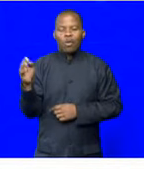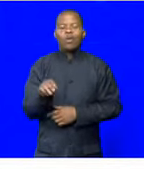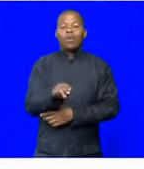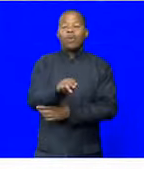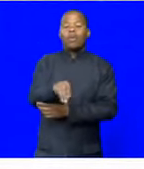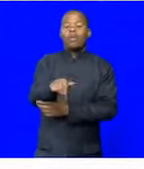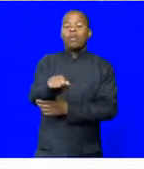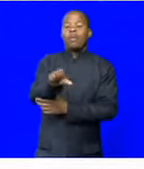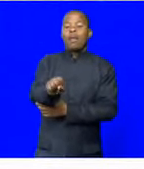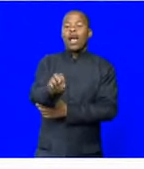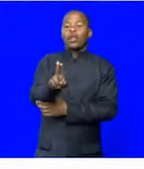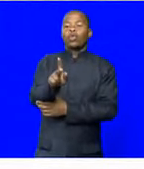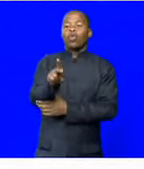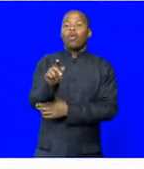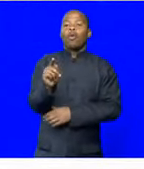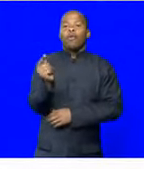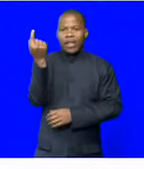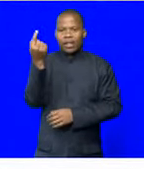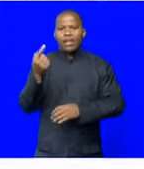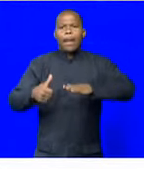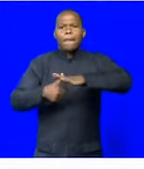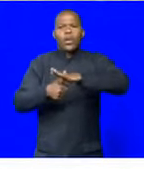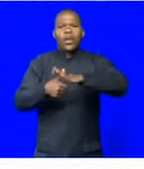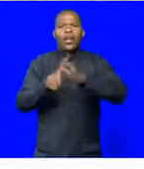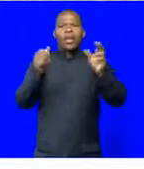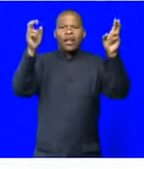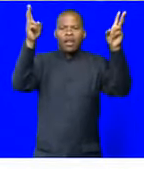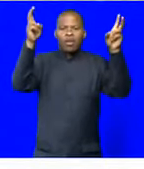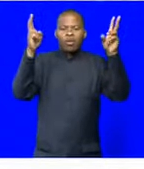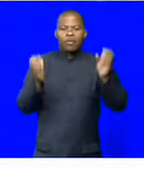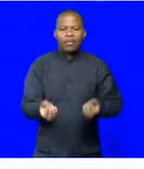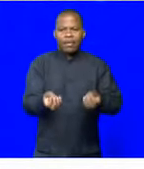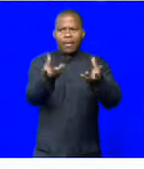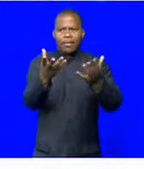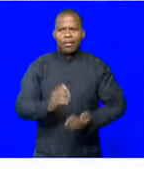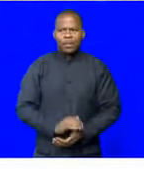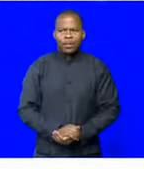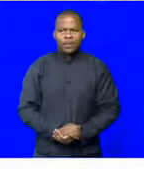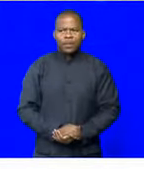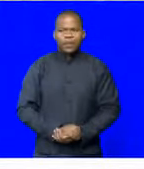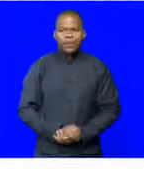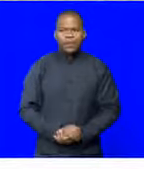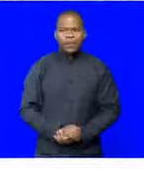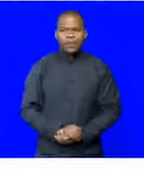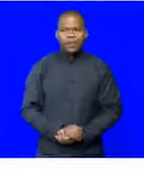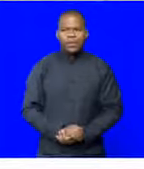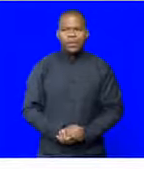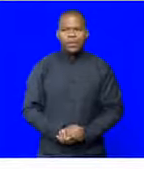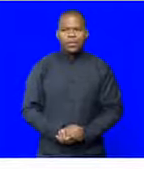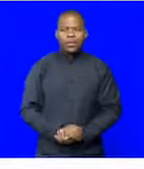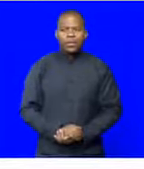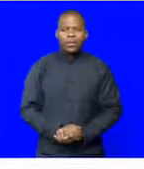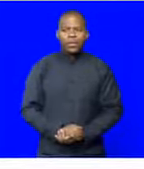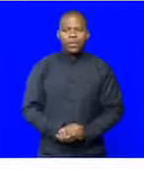zama wakanzimanze sikangeni ke kuthi ngalokugcile asiqhinge bathuna ke nathi lethamba embili lomuhla